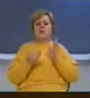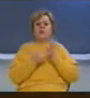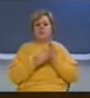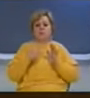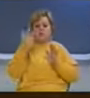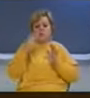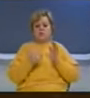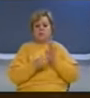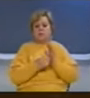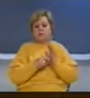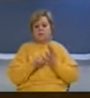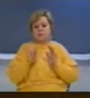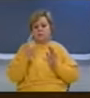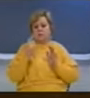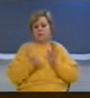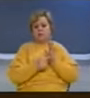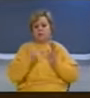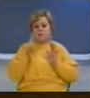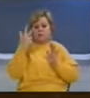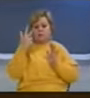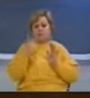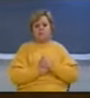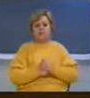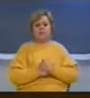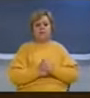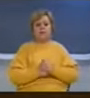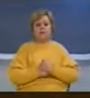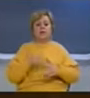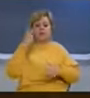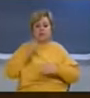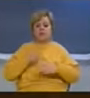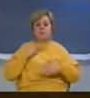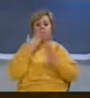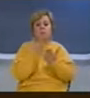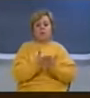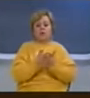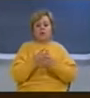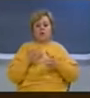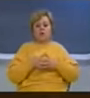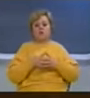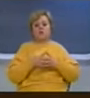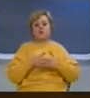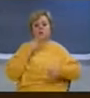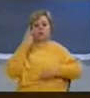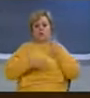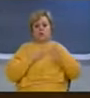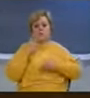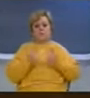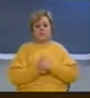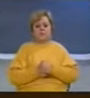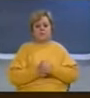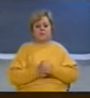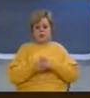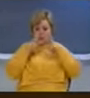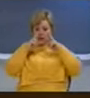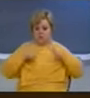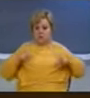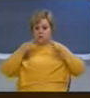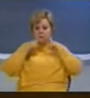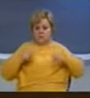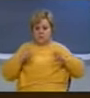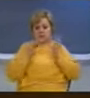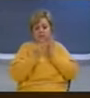paragrafi 11.3. Dhe për leximin e dytë presim rekomandimet e komisionit përkatëse që pas analizimit nën